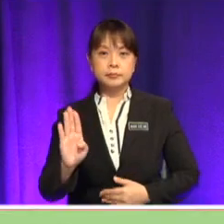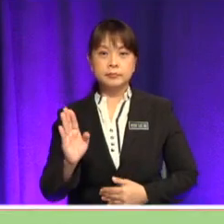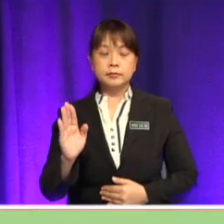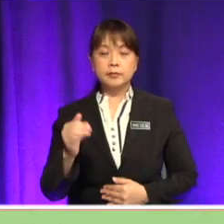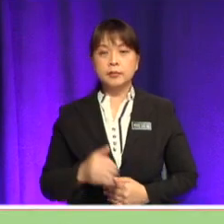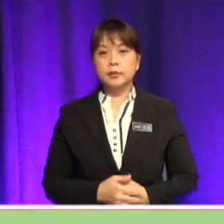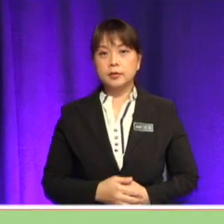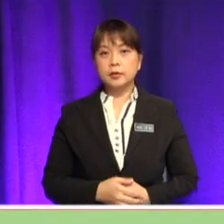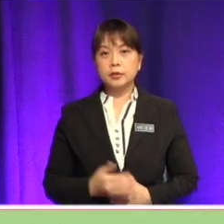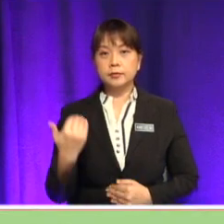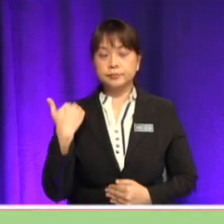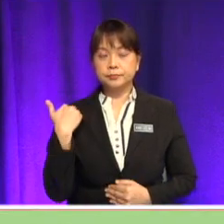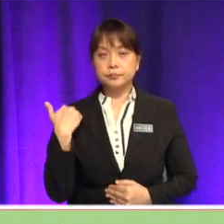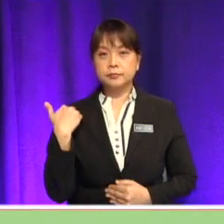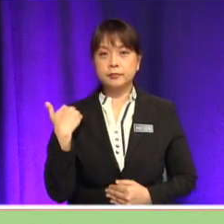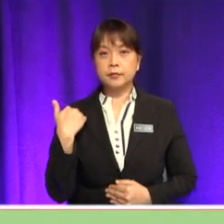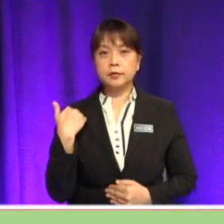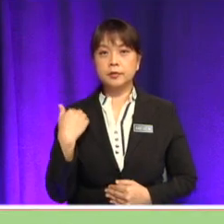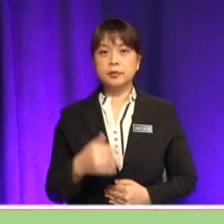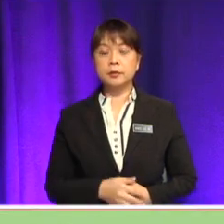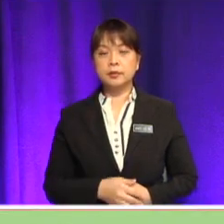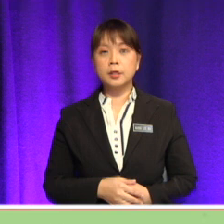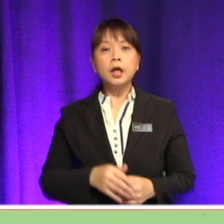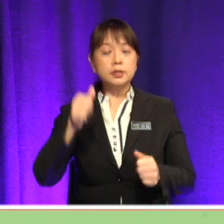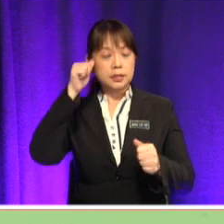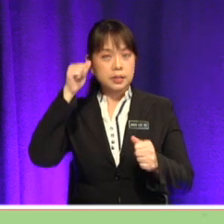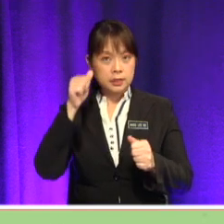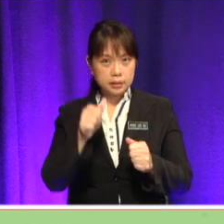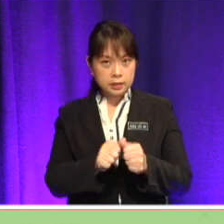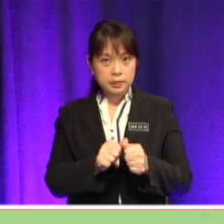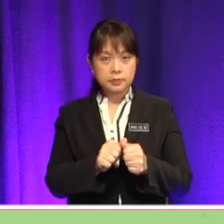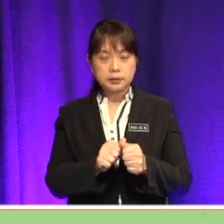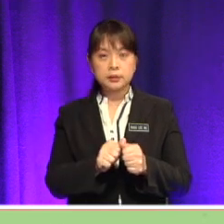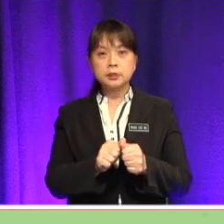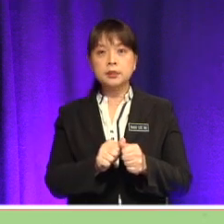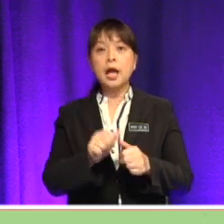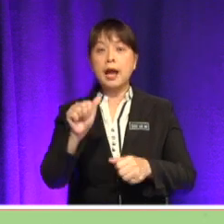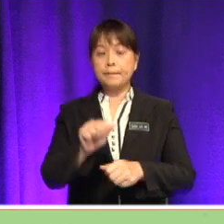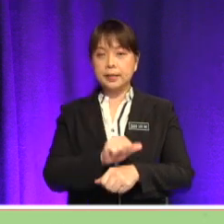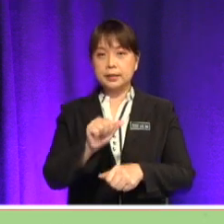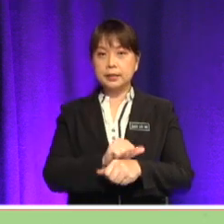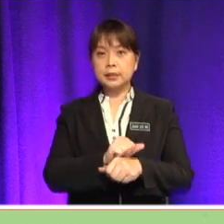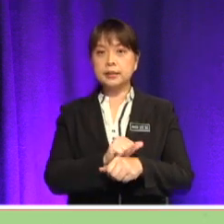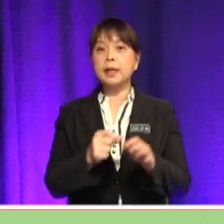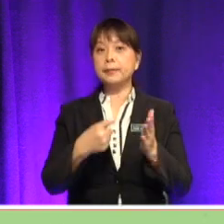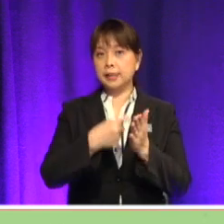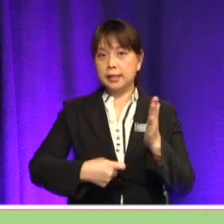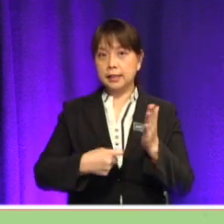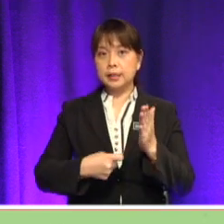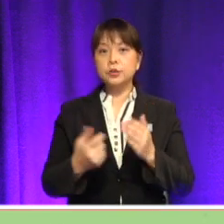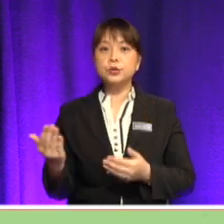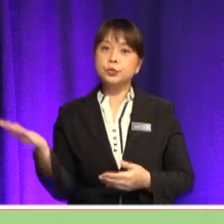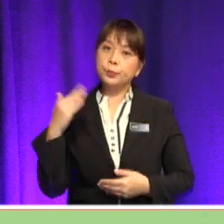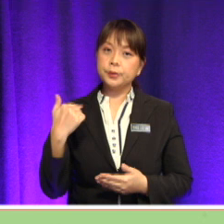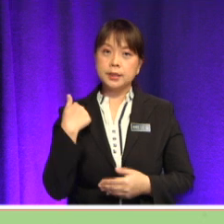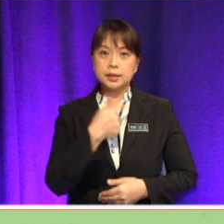meliputi aspek mengingat mengaplikasi menganalisis dan menilai jadi Zoom cek gua bawa mode murid dan bersama